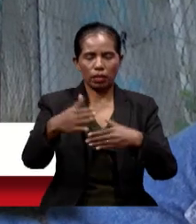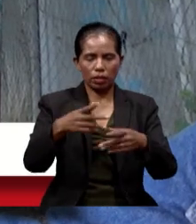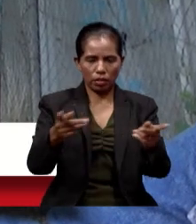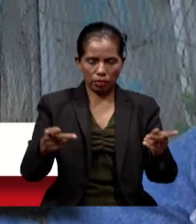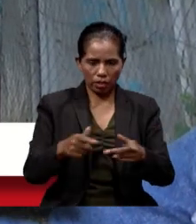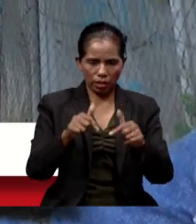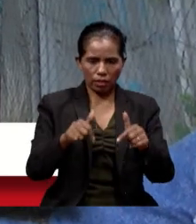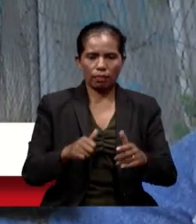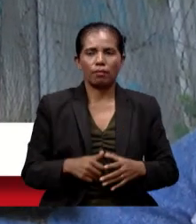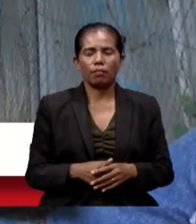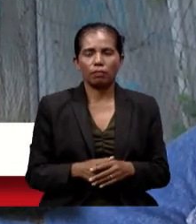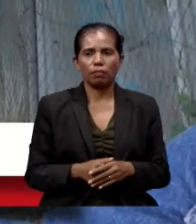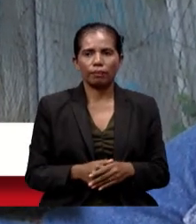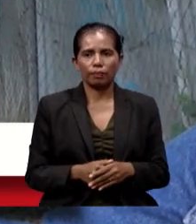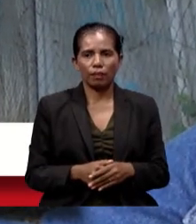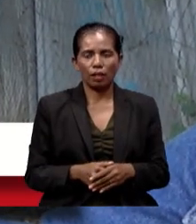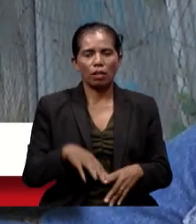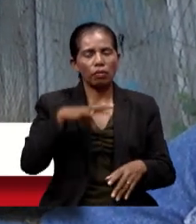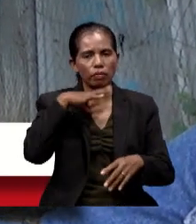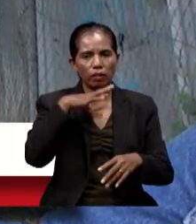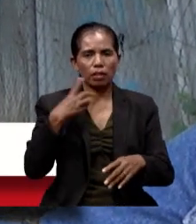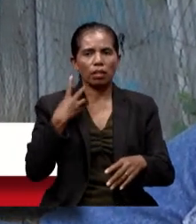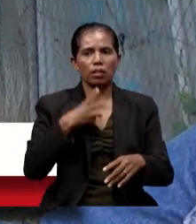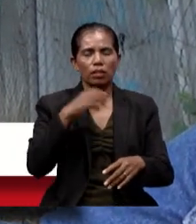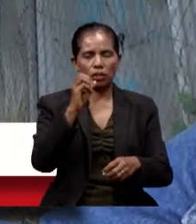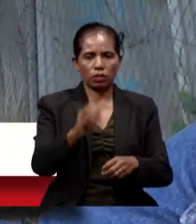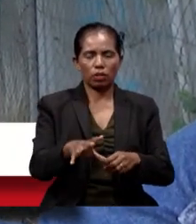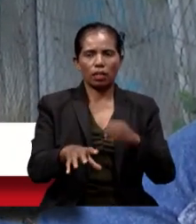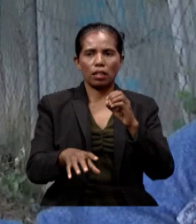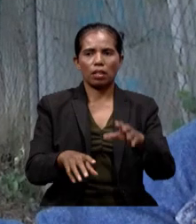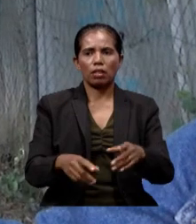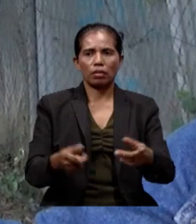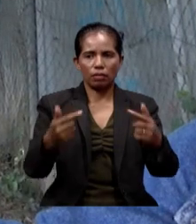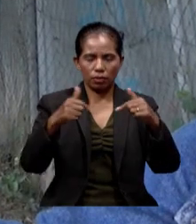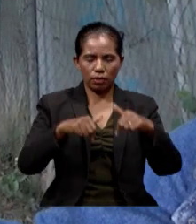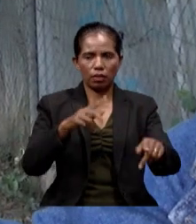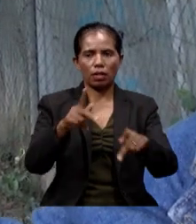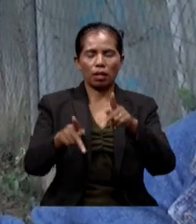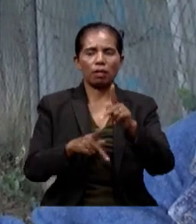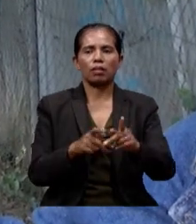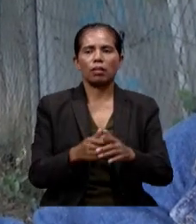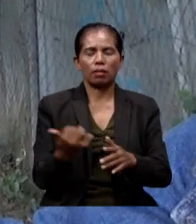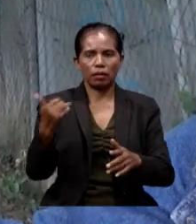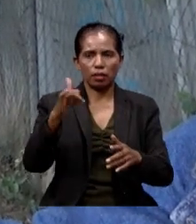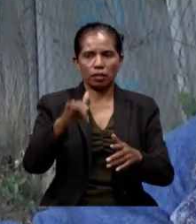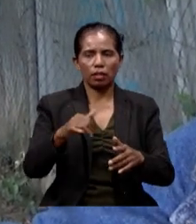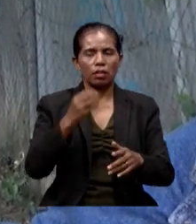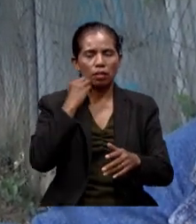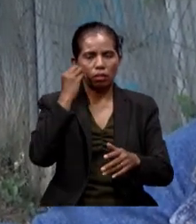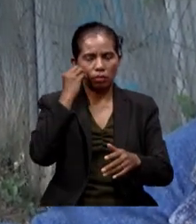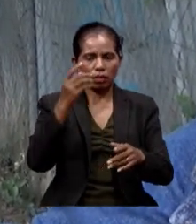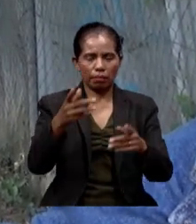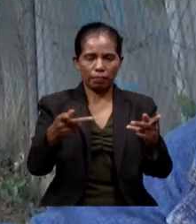Entau, lisu neve maka ta soya ani sang ne fila fali mai komandare serne pe maka hela besi ke ha hare